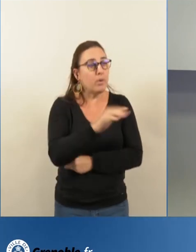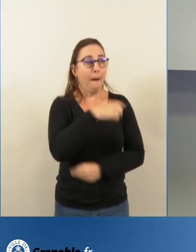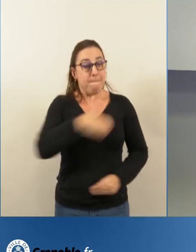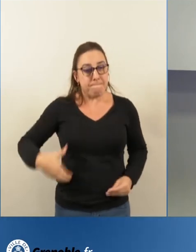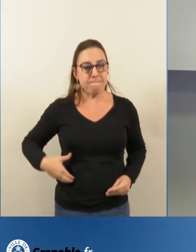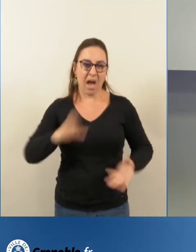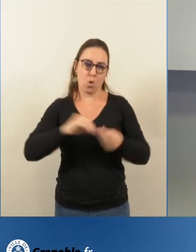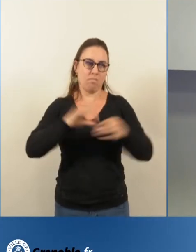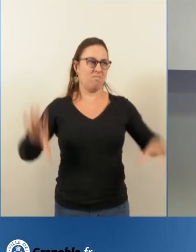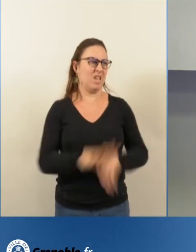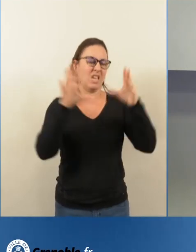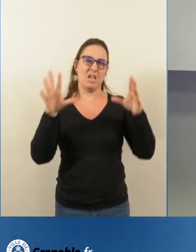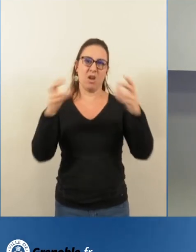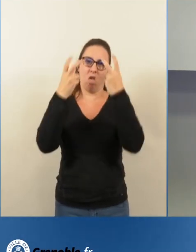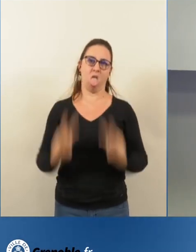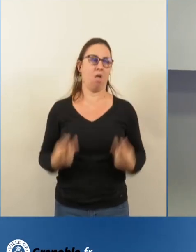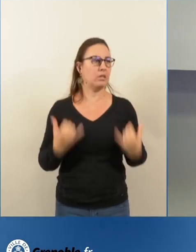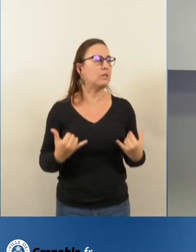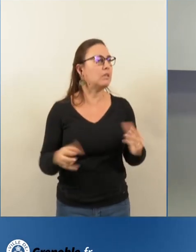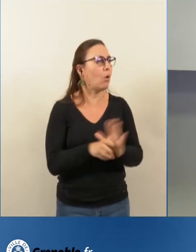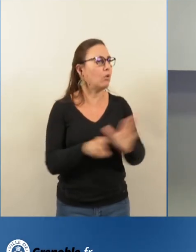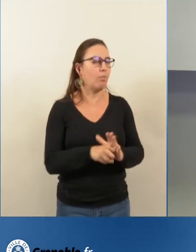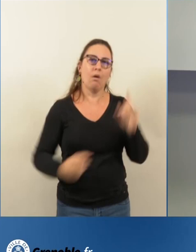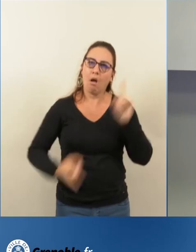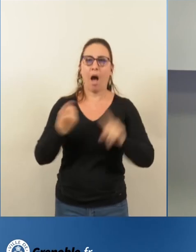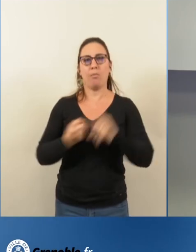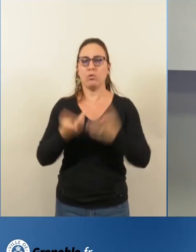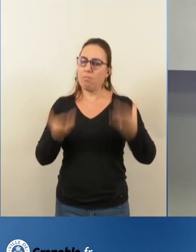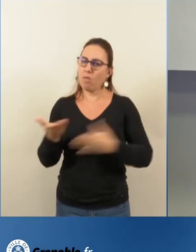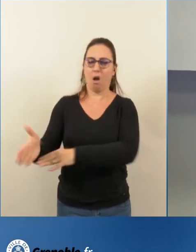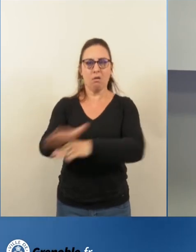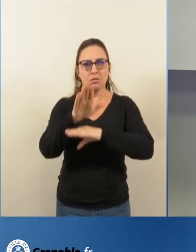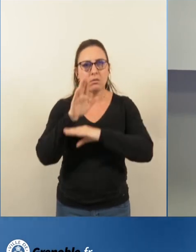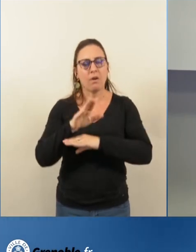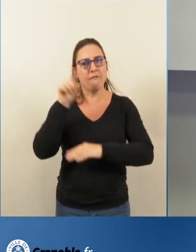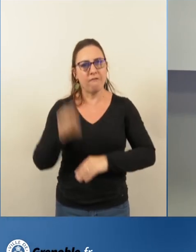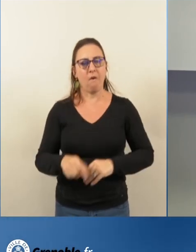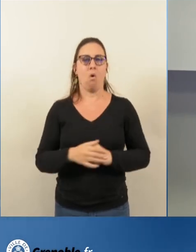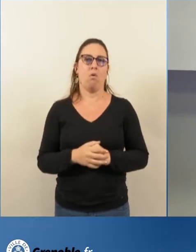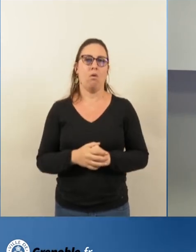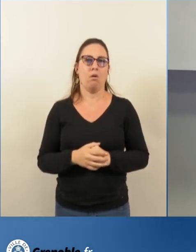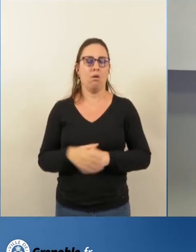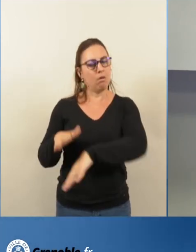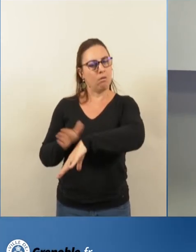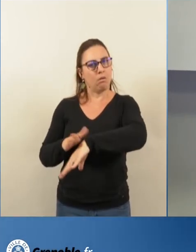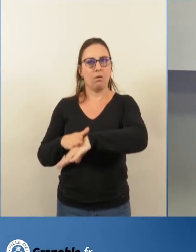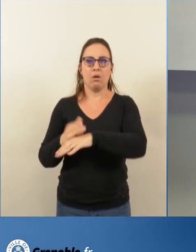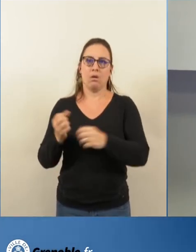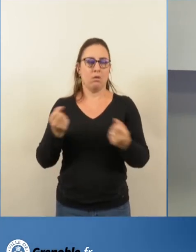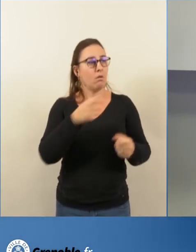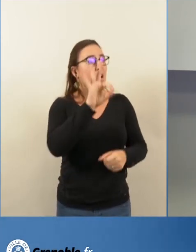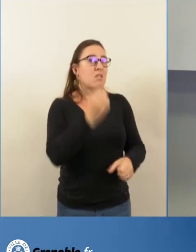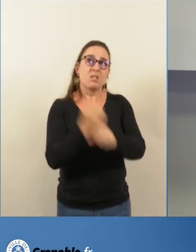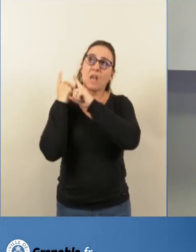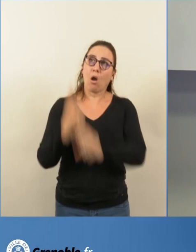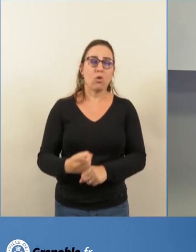corrompus à Sally l'image de l'heure de votre ville je pense que c'était important aujourd'hui de rappeler cette c'est fait c'est pas vos 50 ans